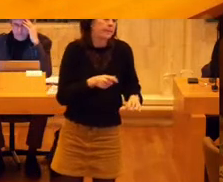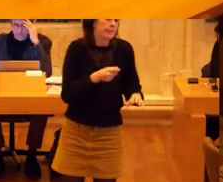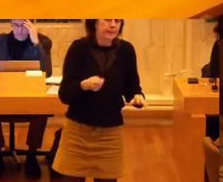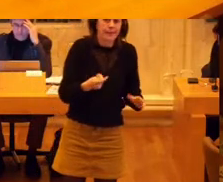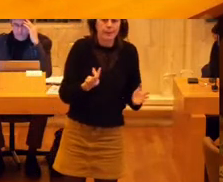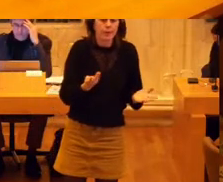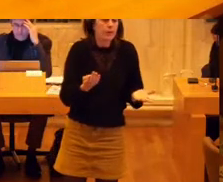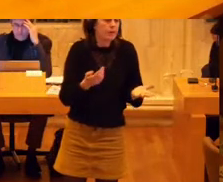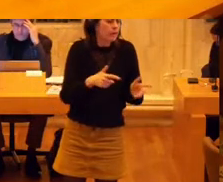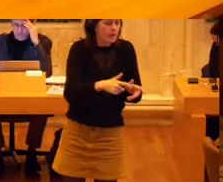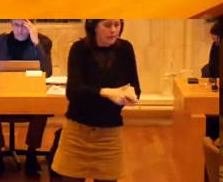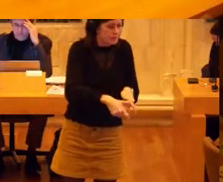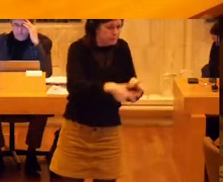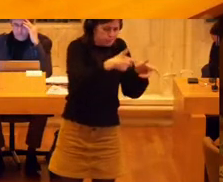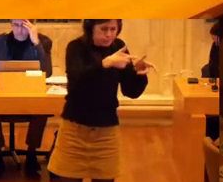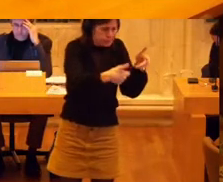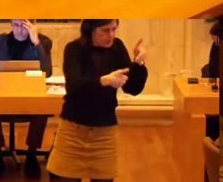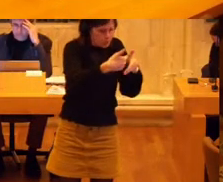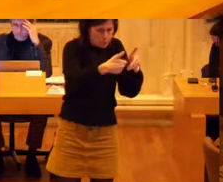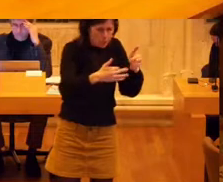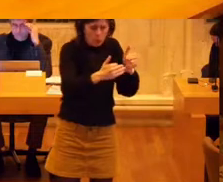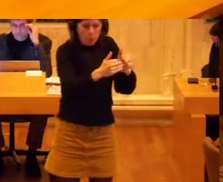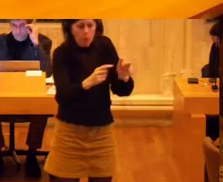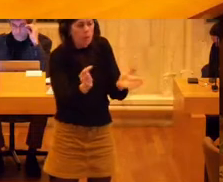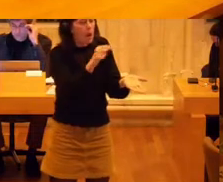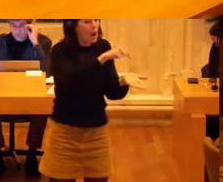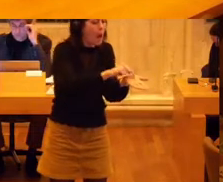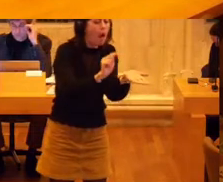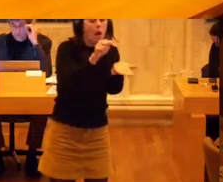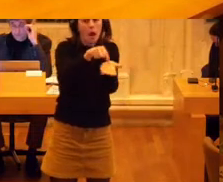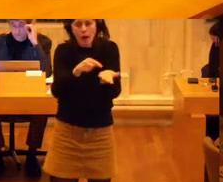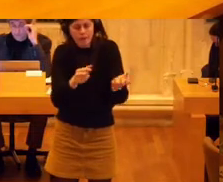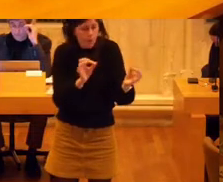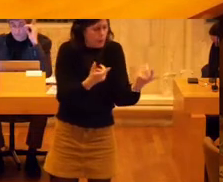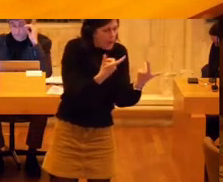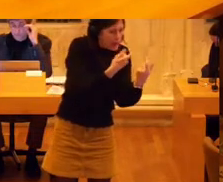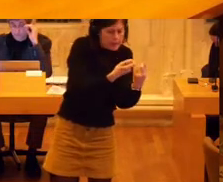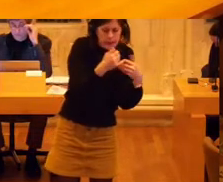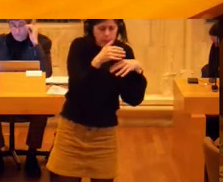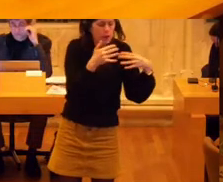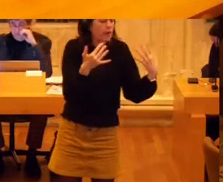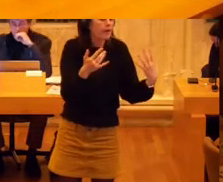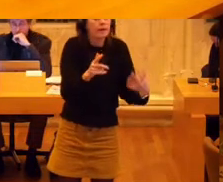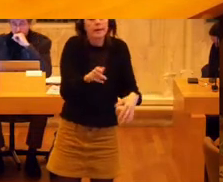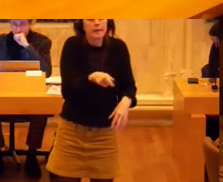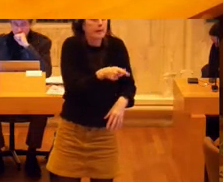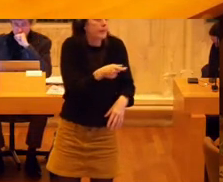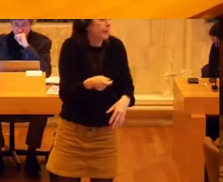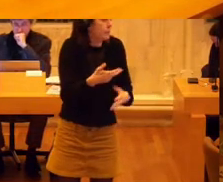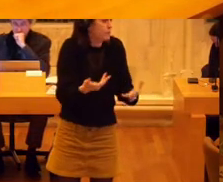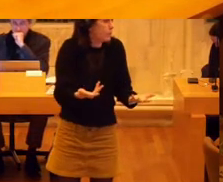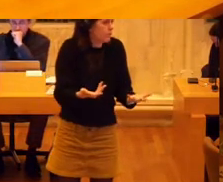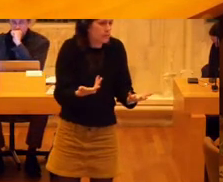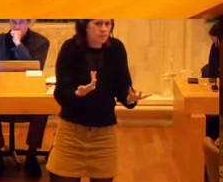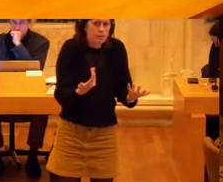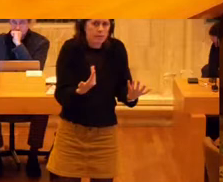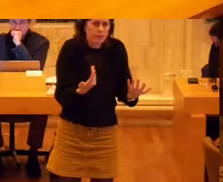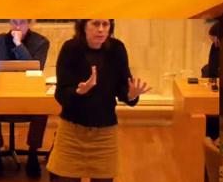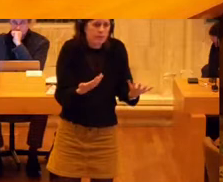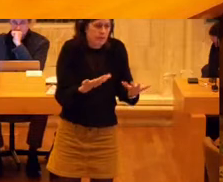tout à une assertion urbaine bien, bien réelle et qui s'intègre évidemment